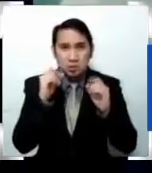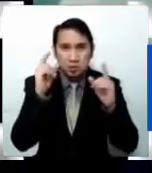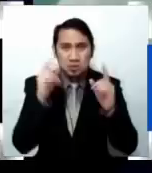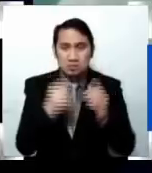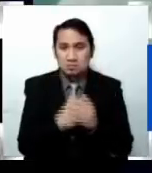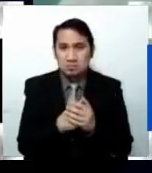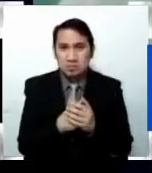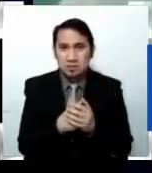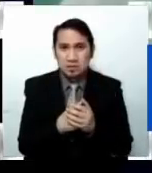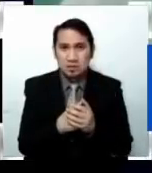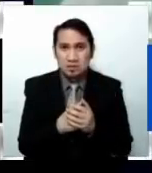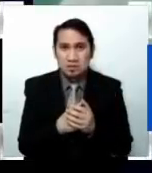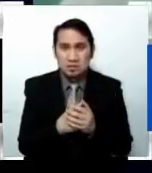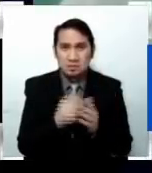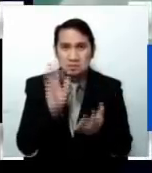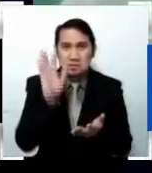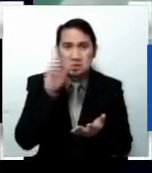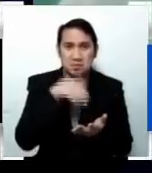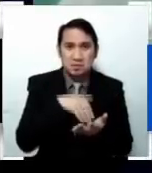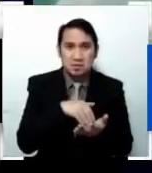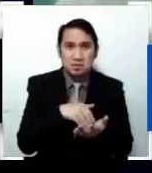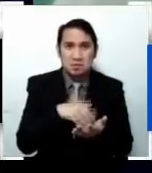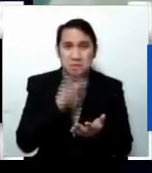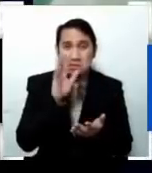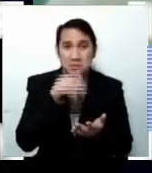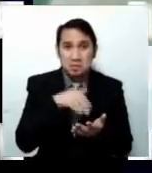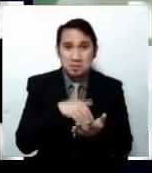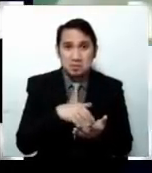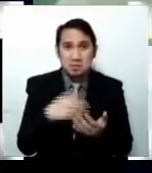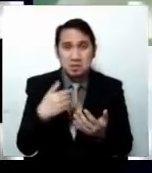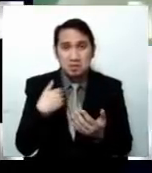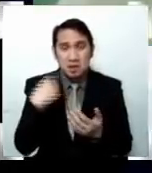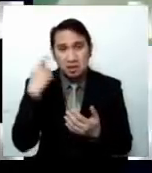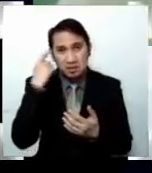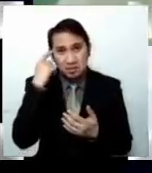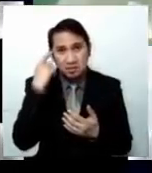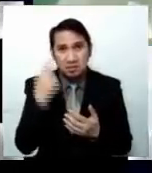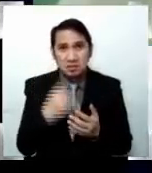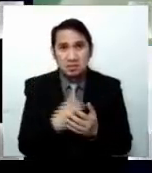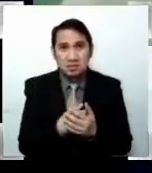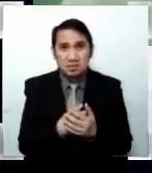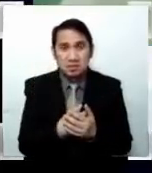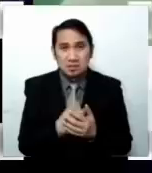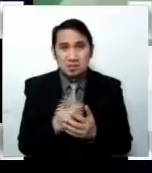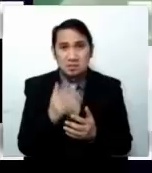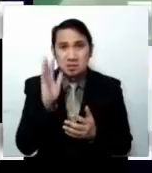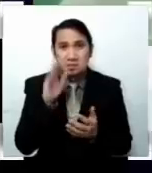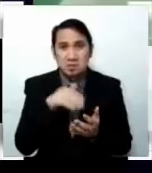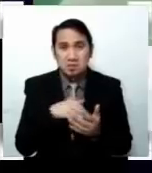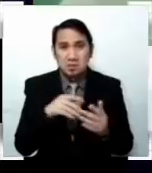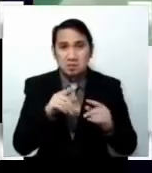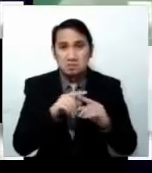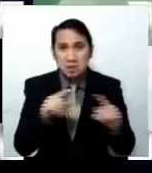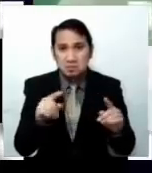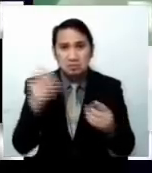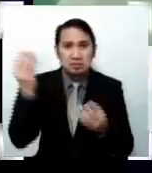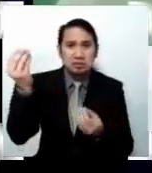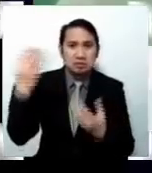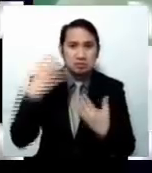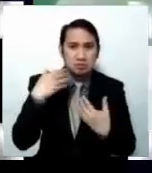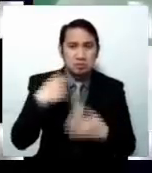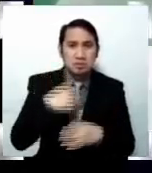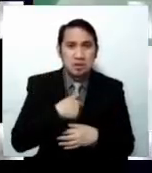Nasa 5,000 lang, sabi ko, meron naman siguro akong pambili kahit 5,000 lang. Pero nung sinabi na